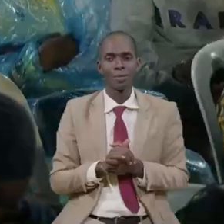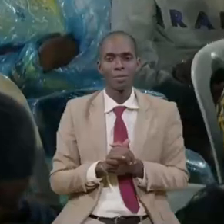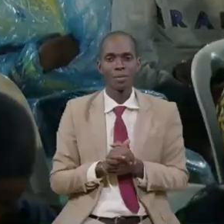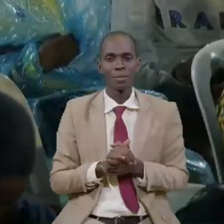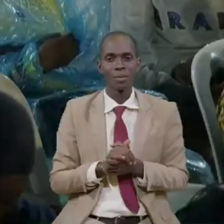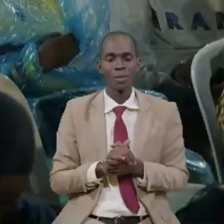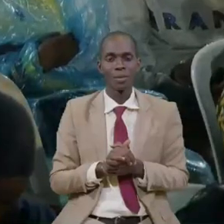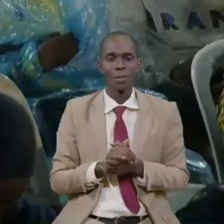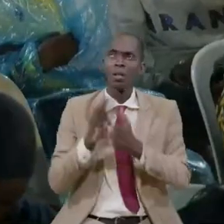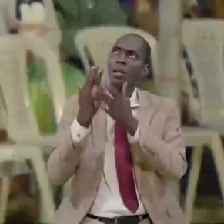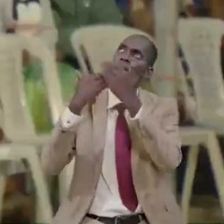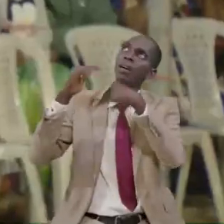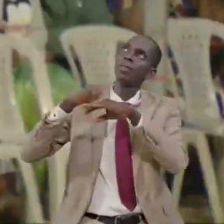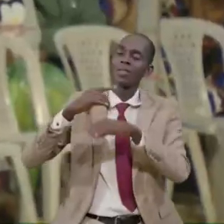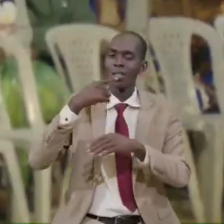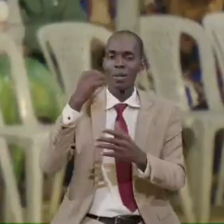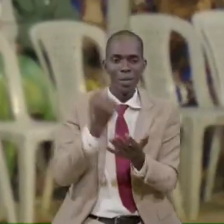Le ciel dit Amen.